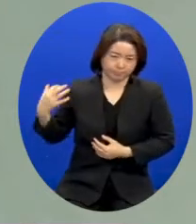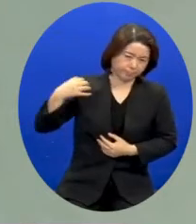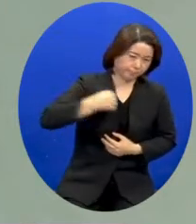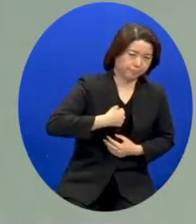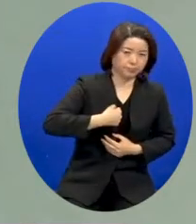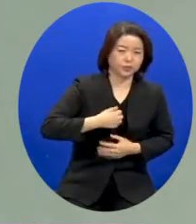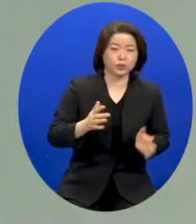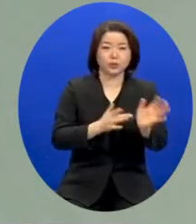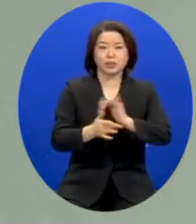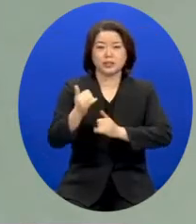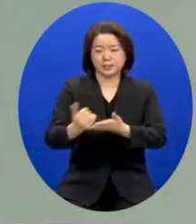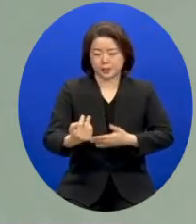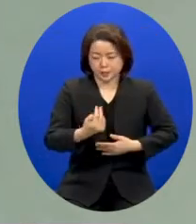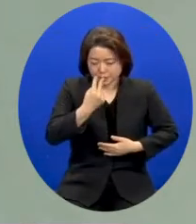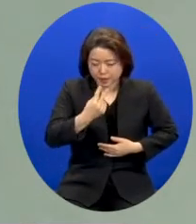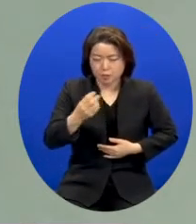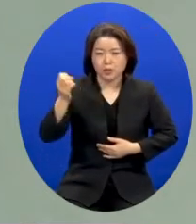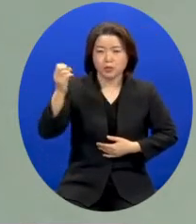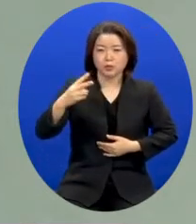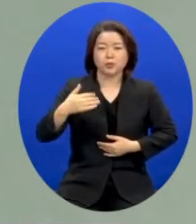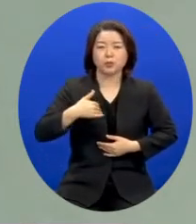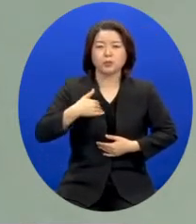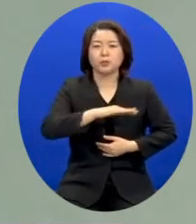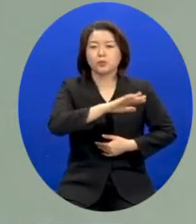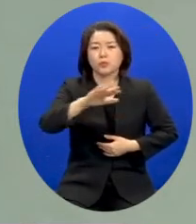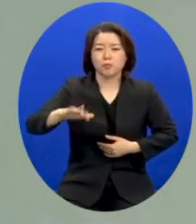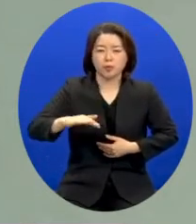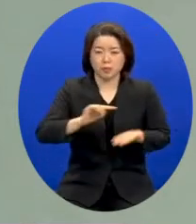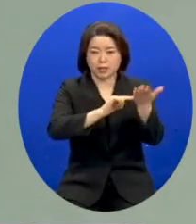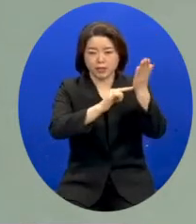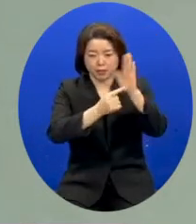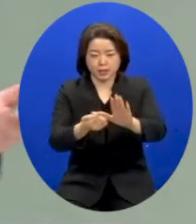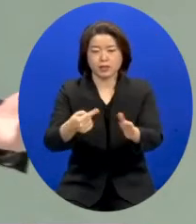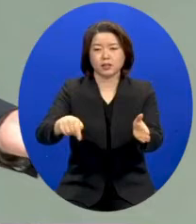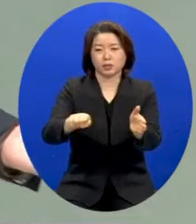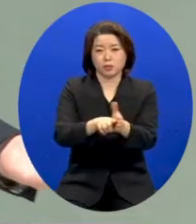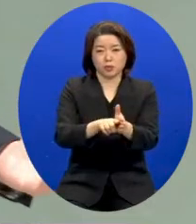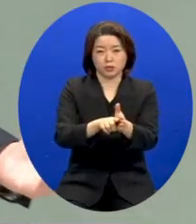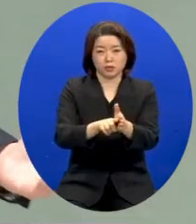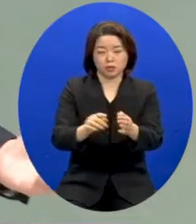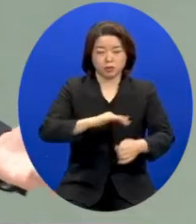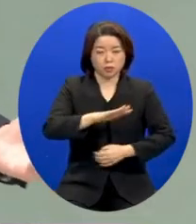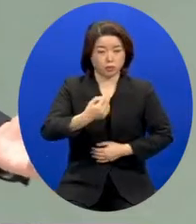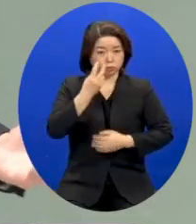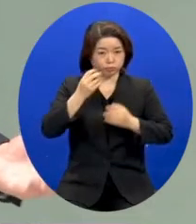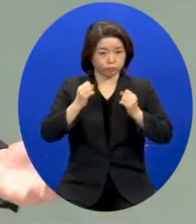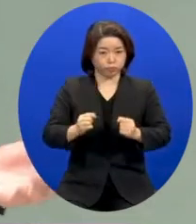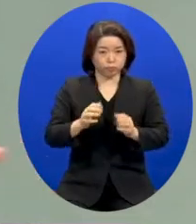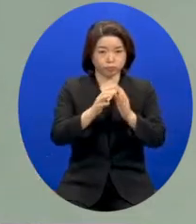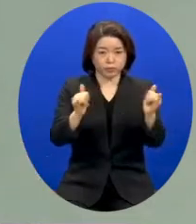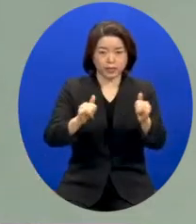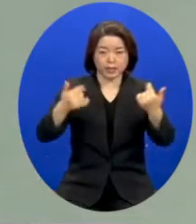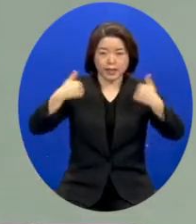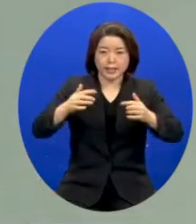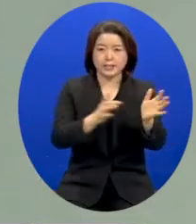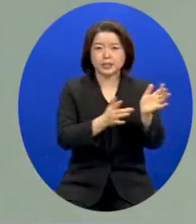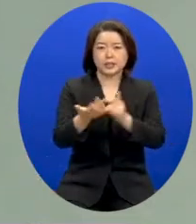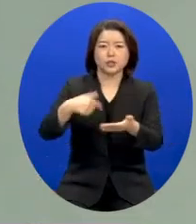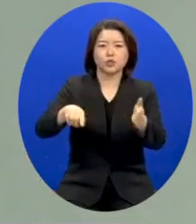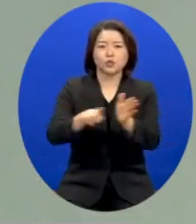짊어짐은 예수의 생명이 또한 우리 몸에 나타나게 하려 함이라. 우리 살아있는 자가 항상 예수를 위하여